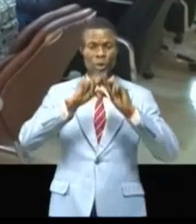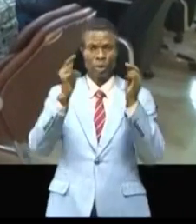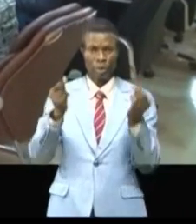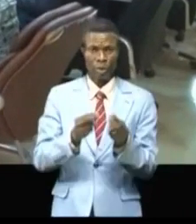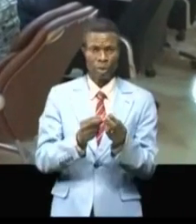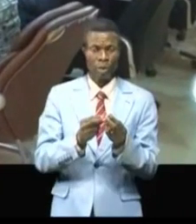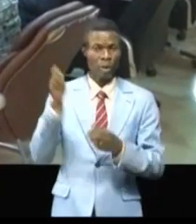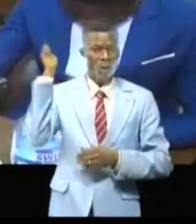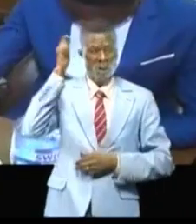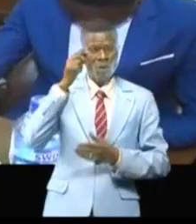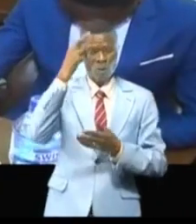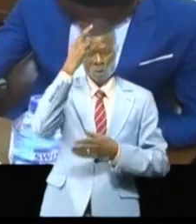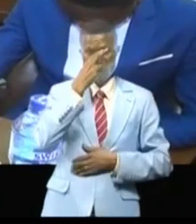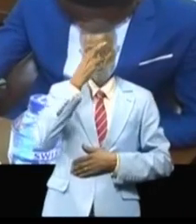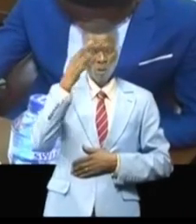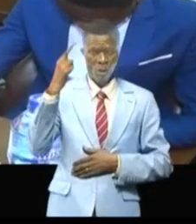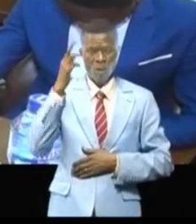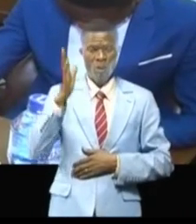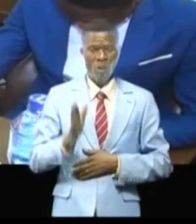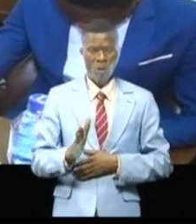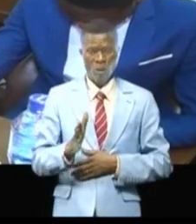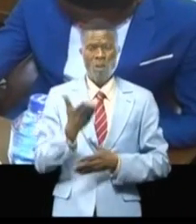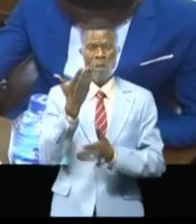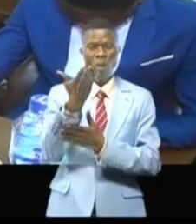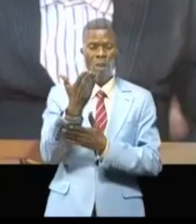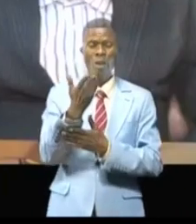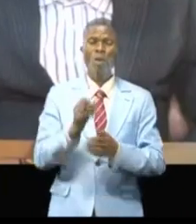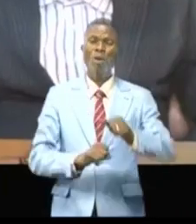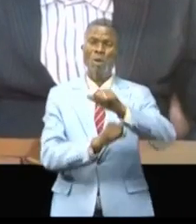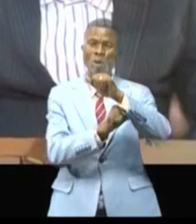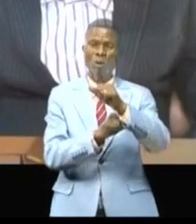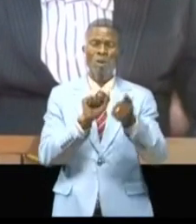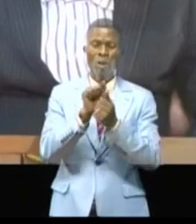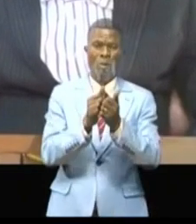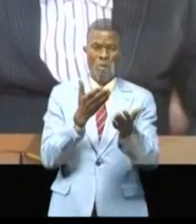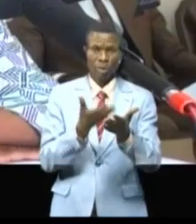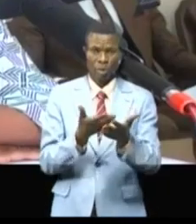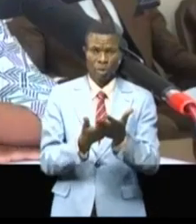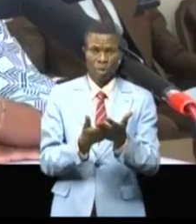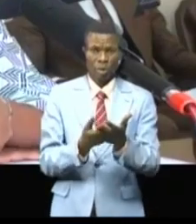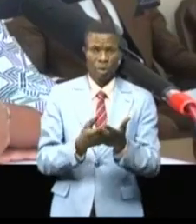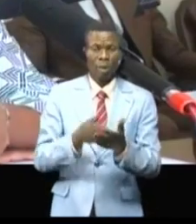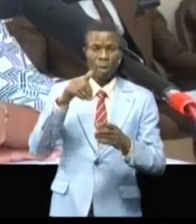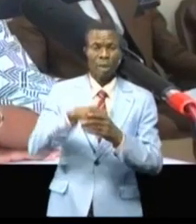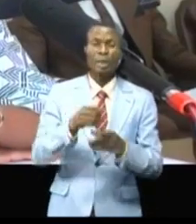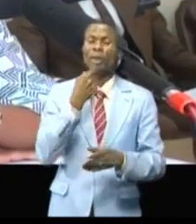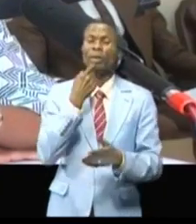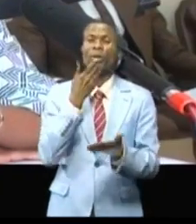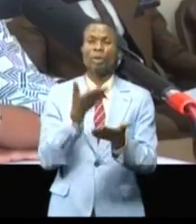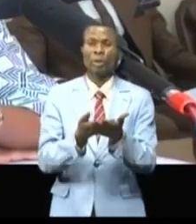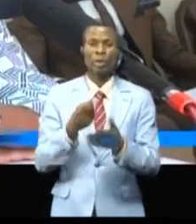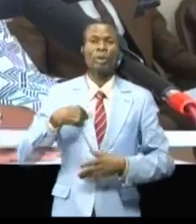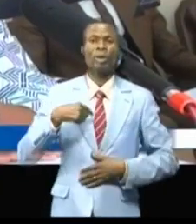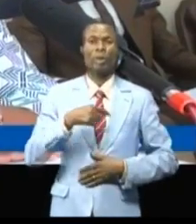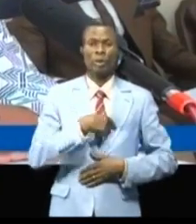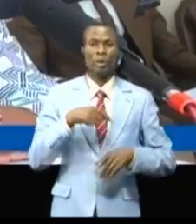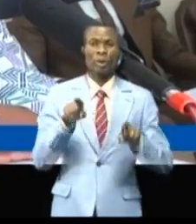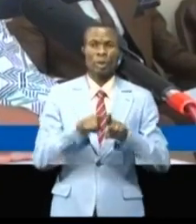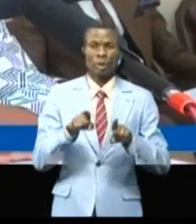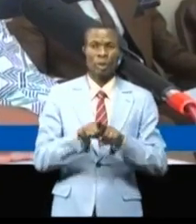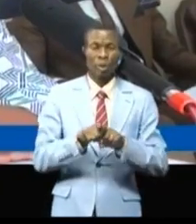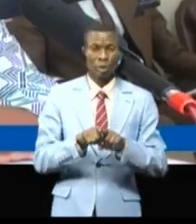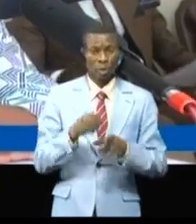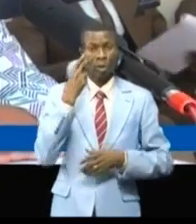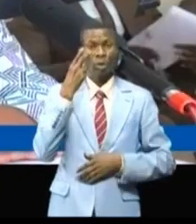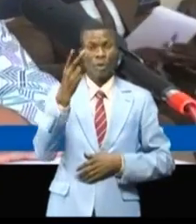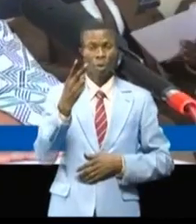des professeurs catholiques, qui lance un cri d'alarme à ce sujet. Dans cette histoire, nous sommes comme en train d'assister